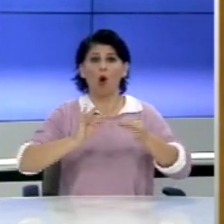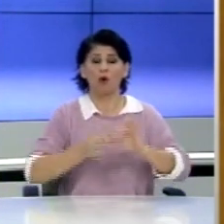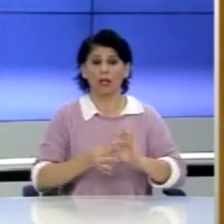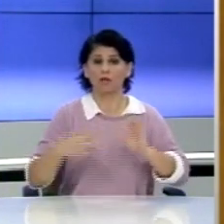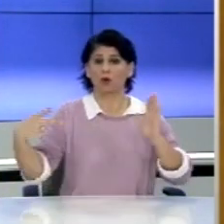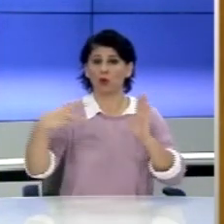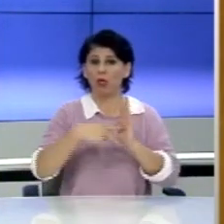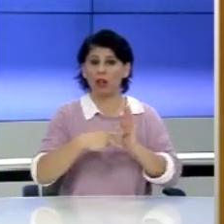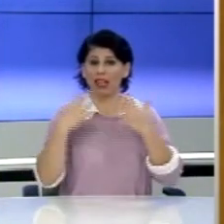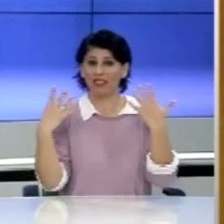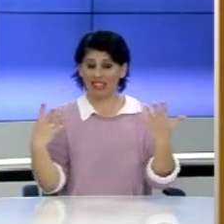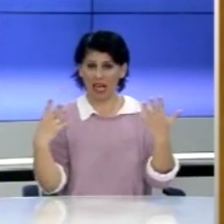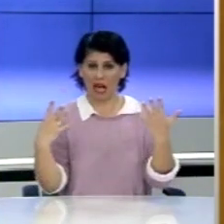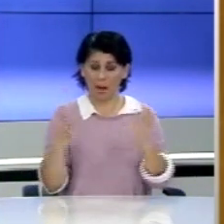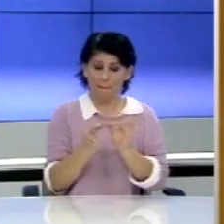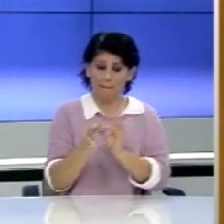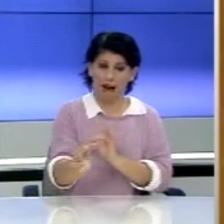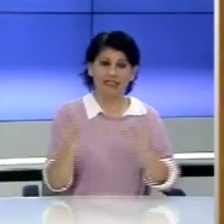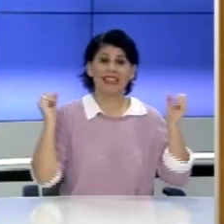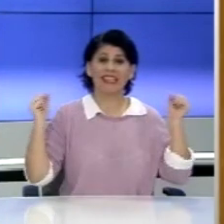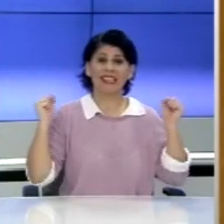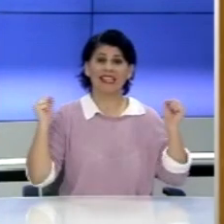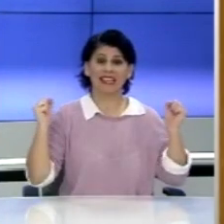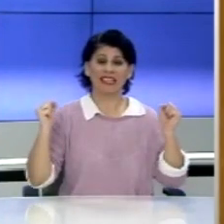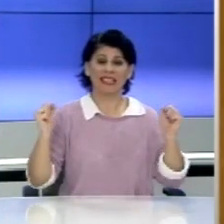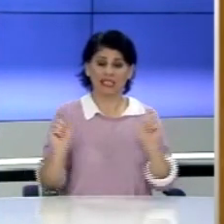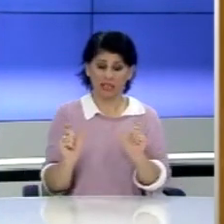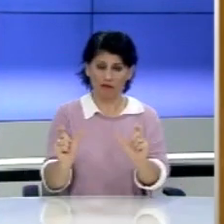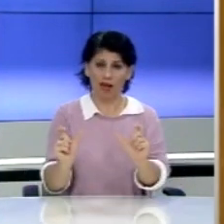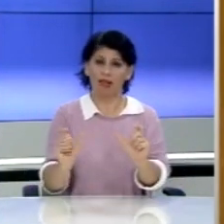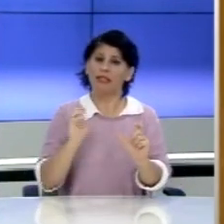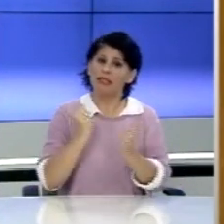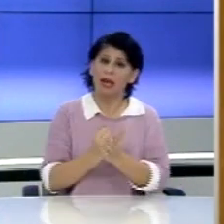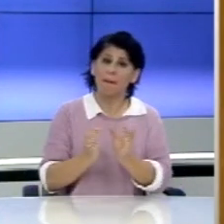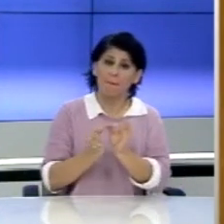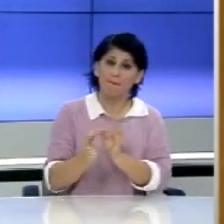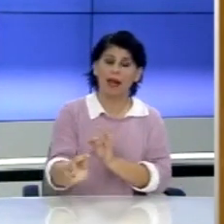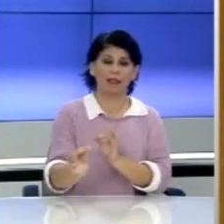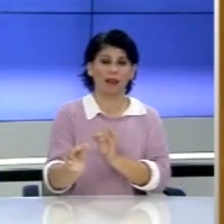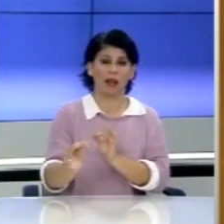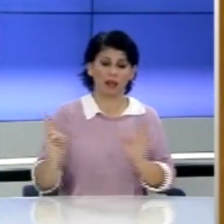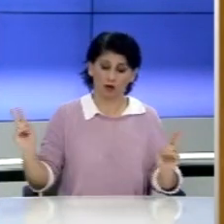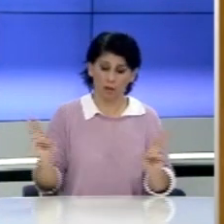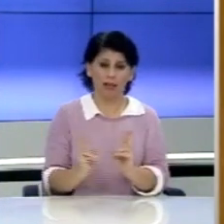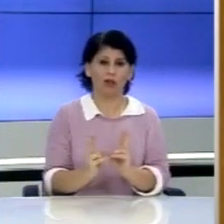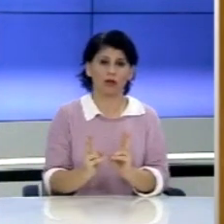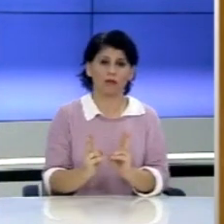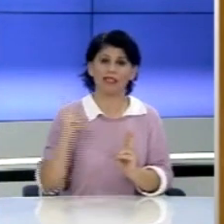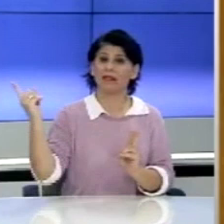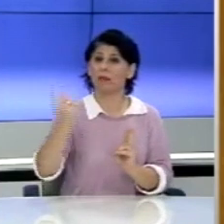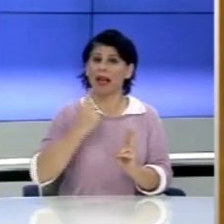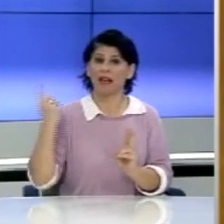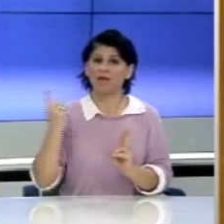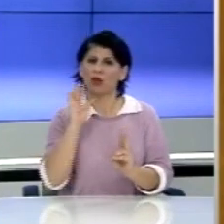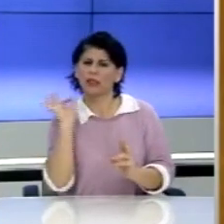του 2009. Μέτρα υγιεινής ασφάλειας, αλλά και μέτρα για τον περιορισμό της